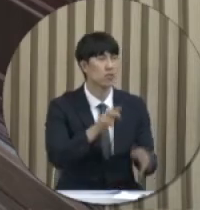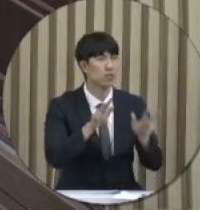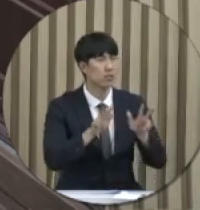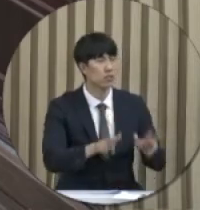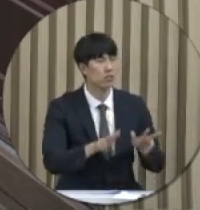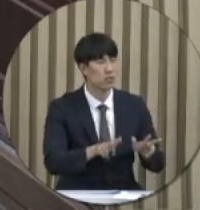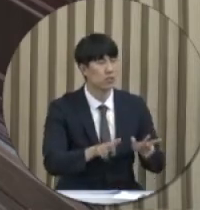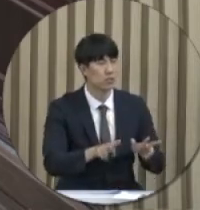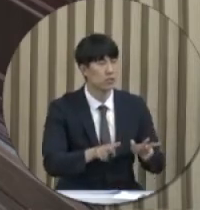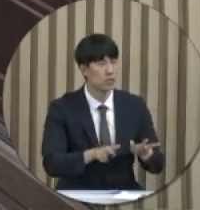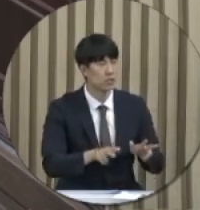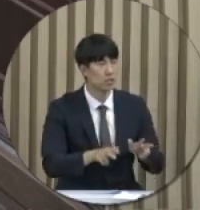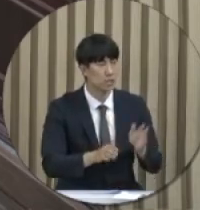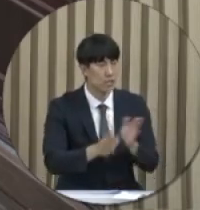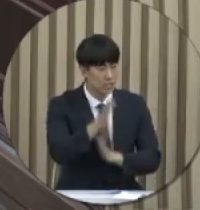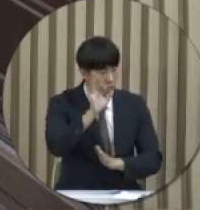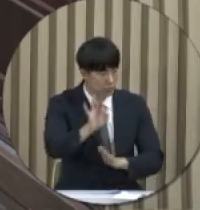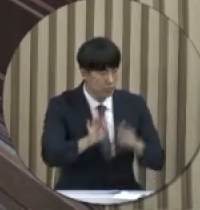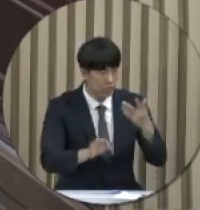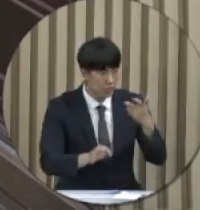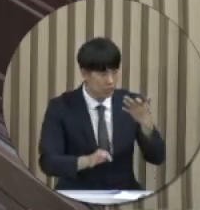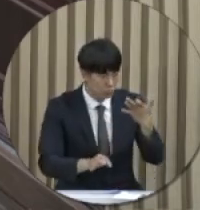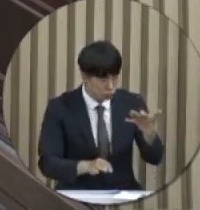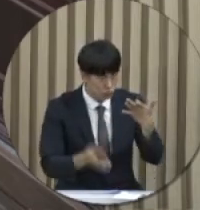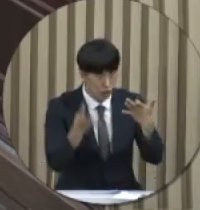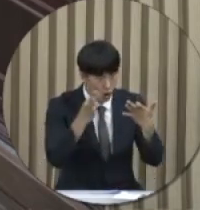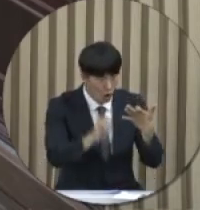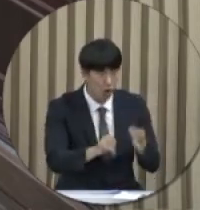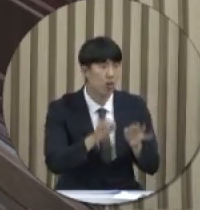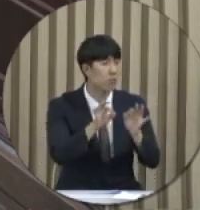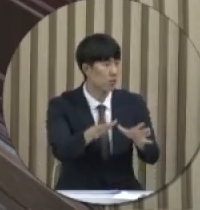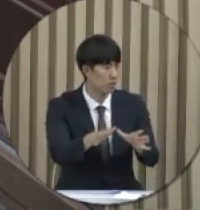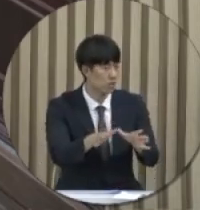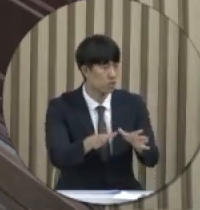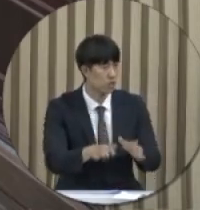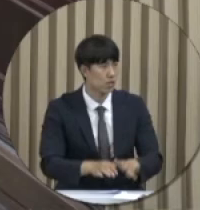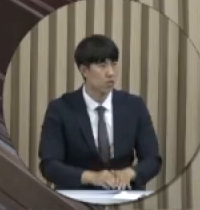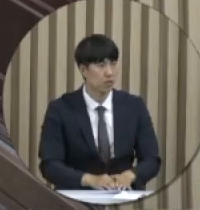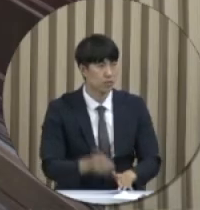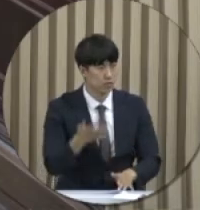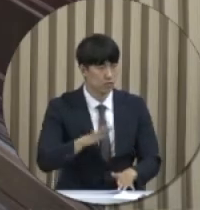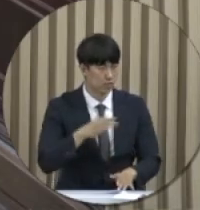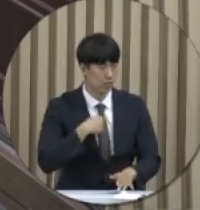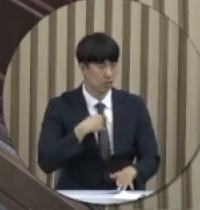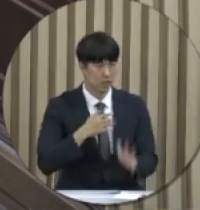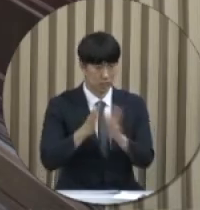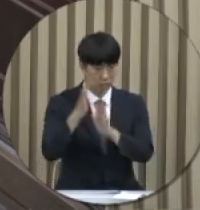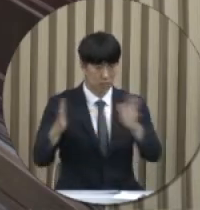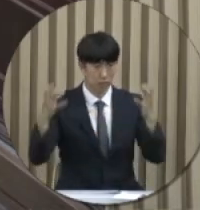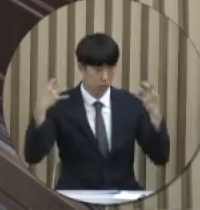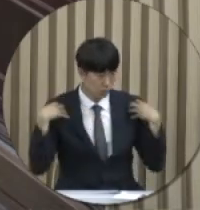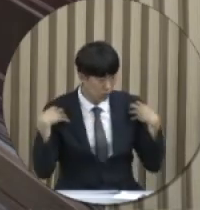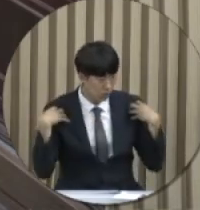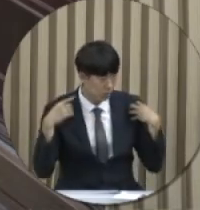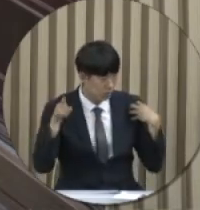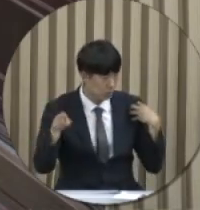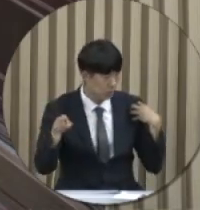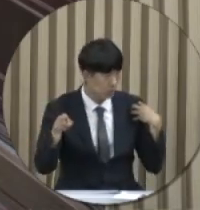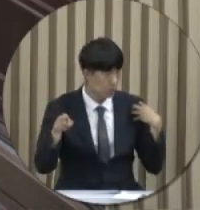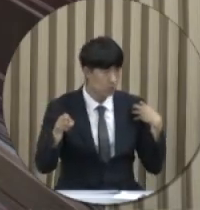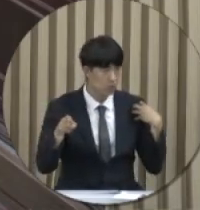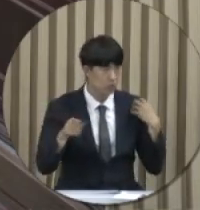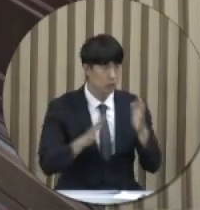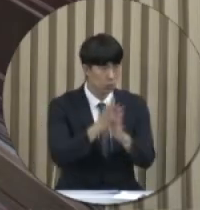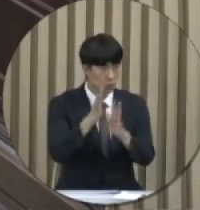사업으로 19억을 들여서 지금 사업을 한다고 합니다. 근데 제가 이제 산림청에서 뭐